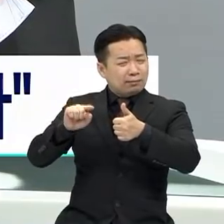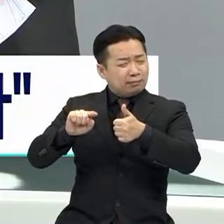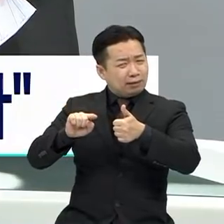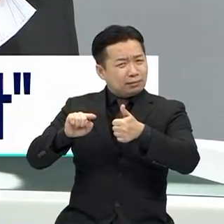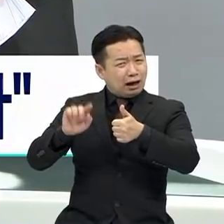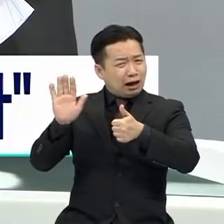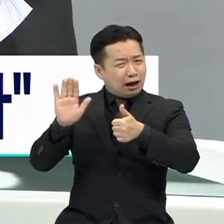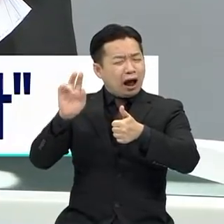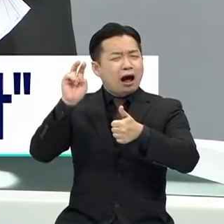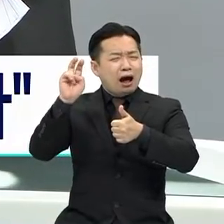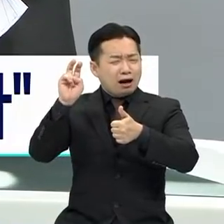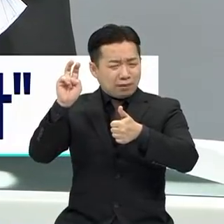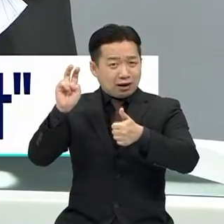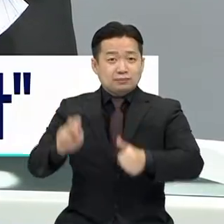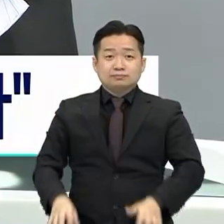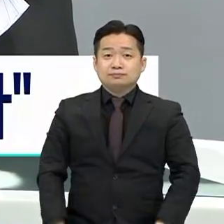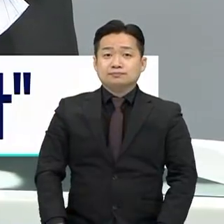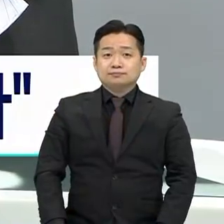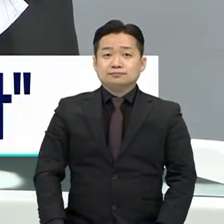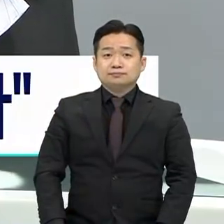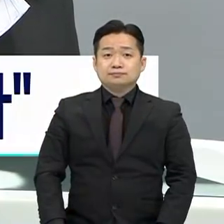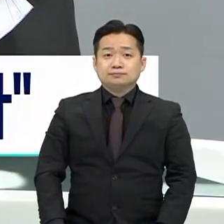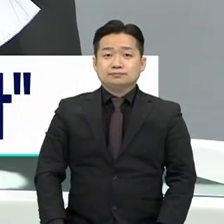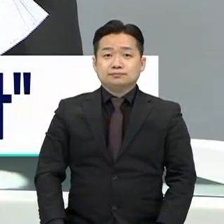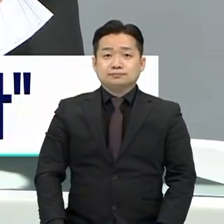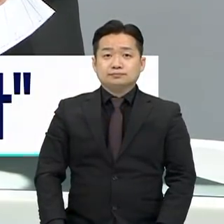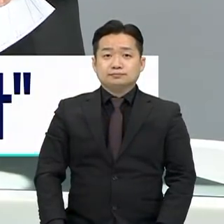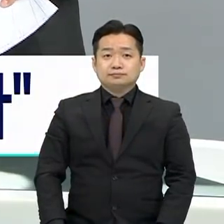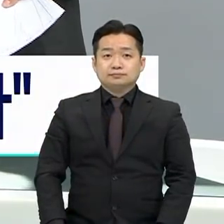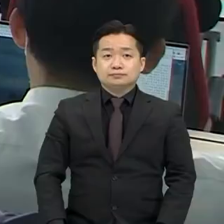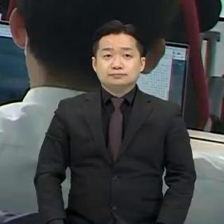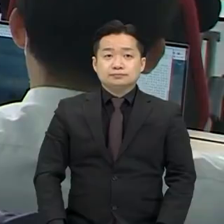불투명 해 졌습니다 이어서 화강 6이 됩니다